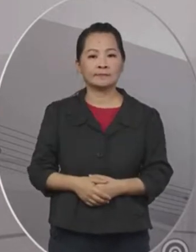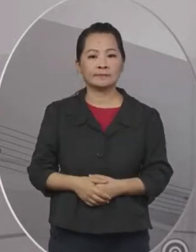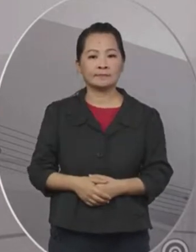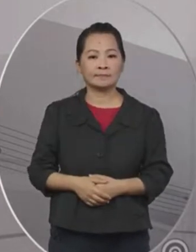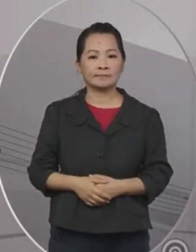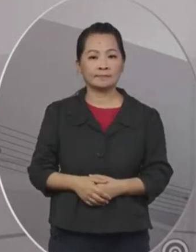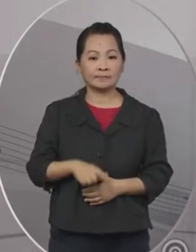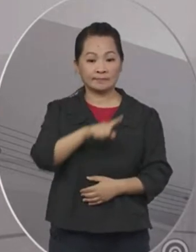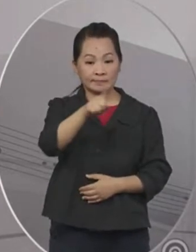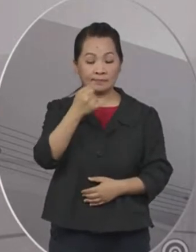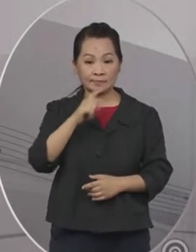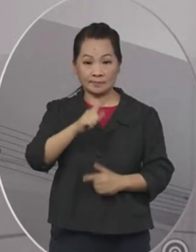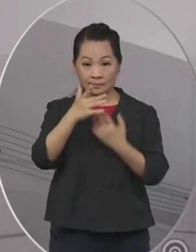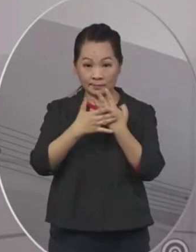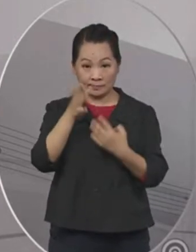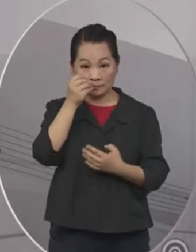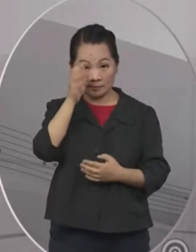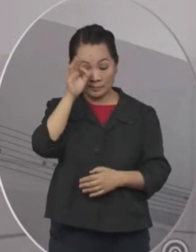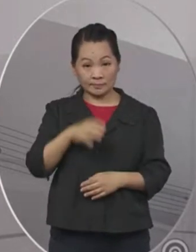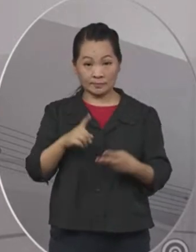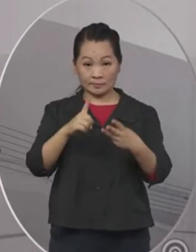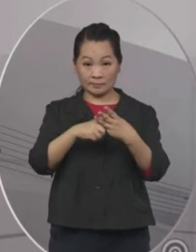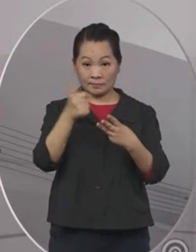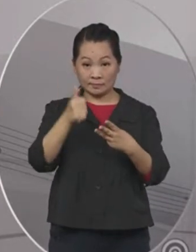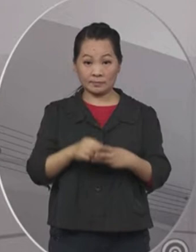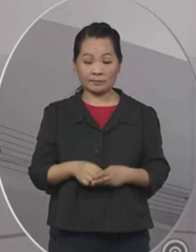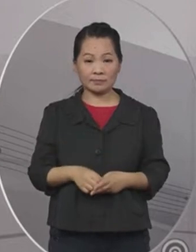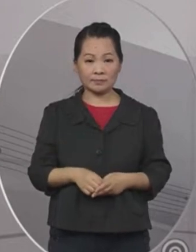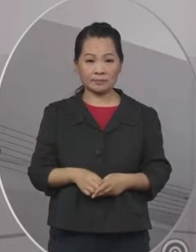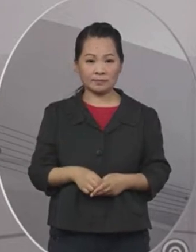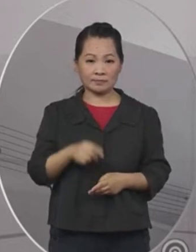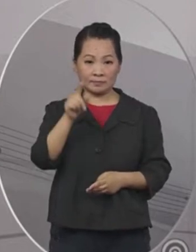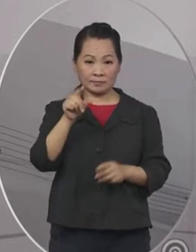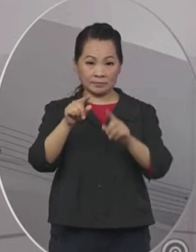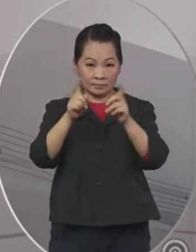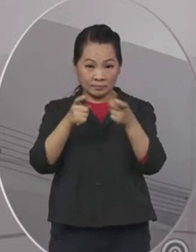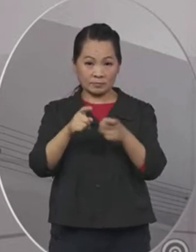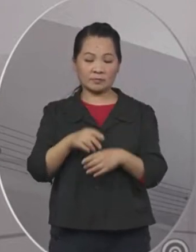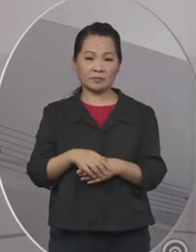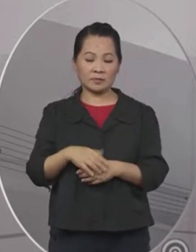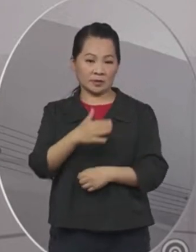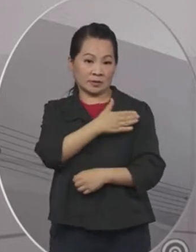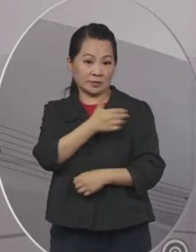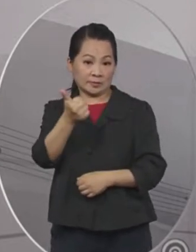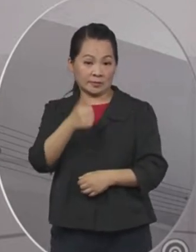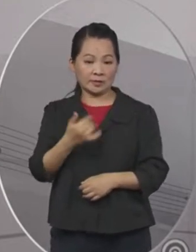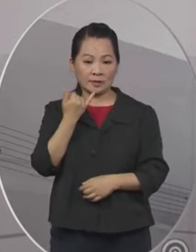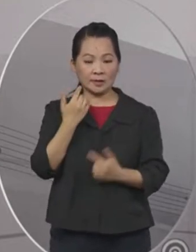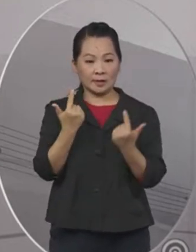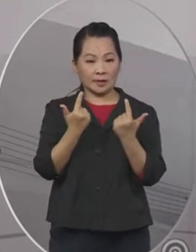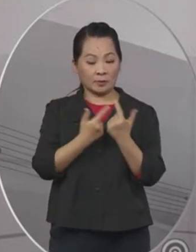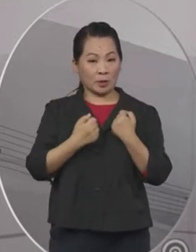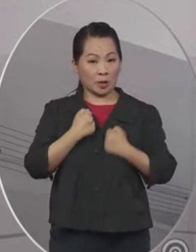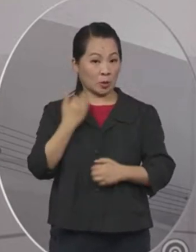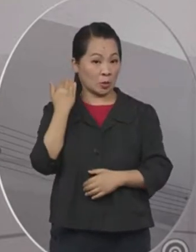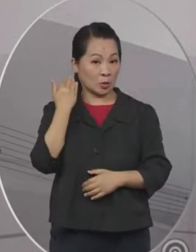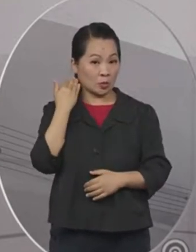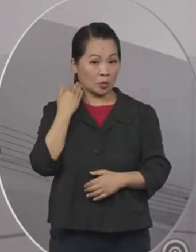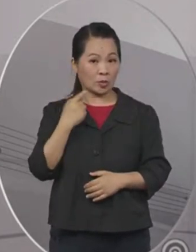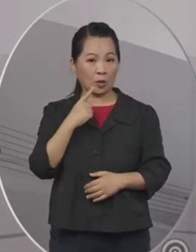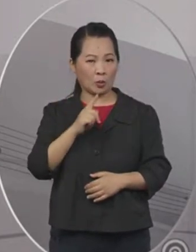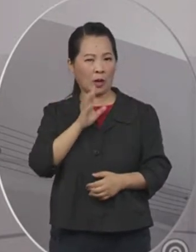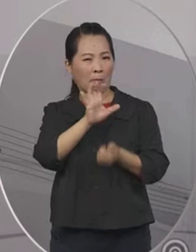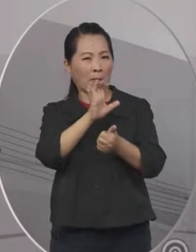家可以上网搜寻王玉阳空格陈时中，就可以看到我在北投市长呛他的影